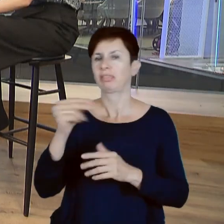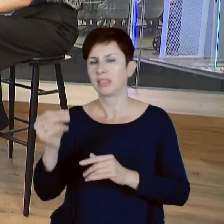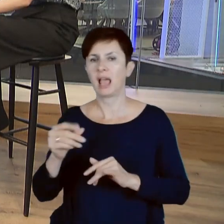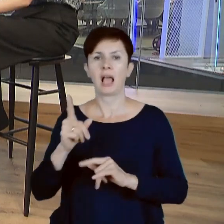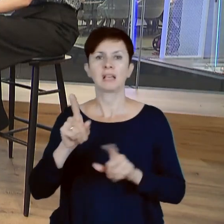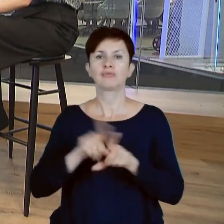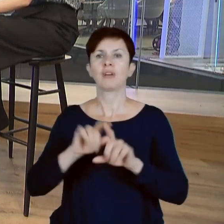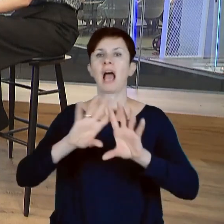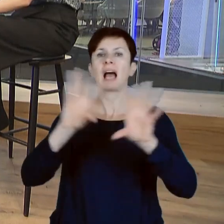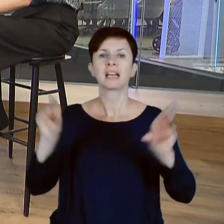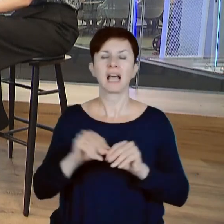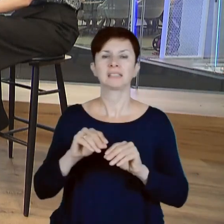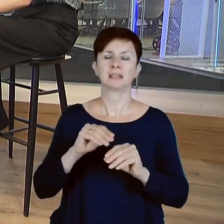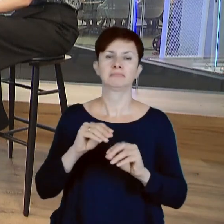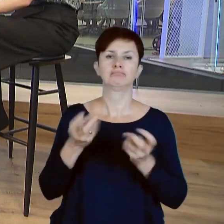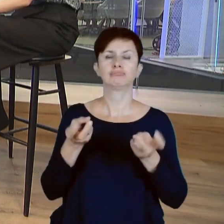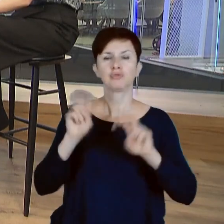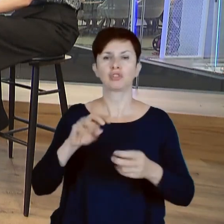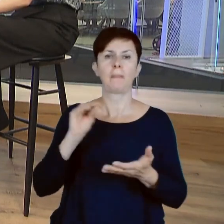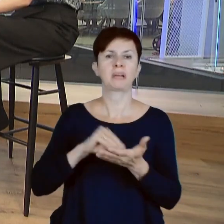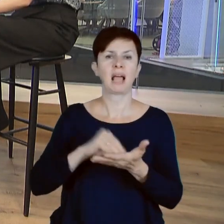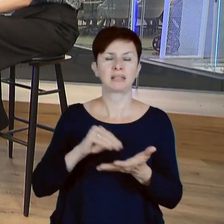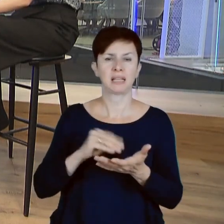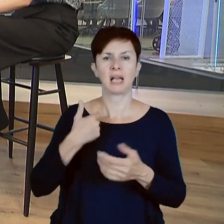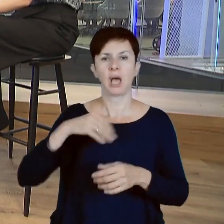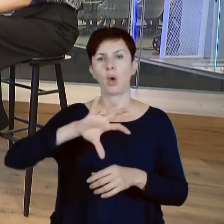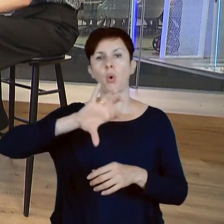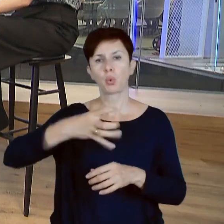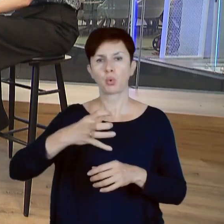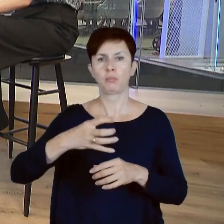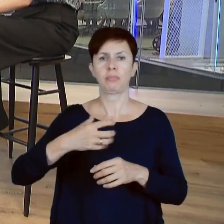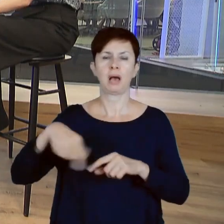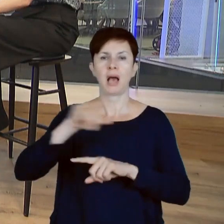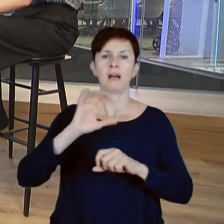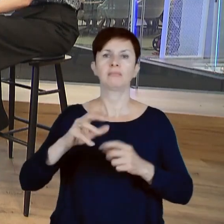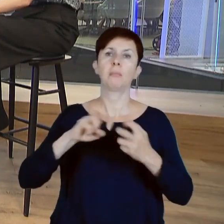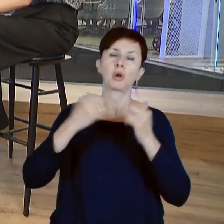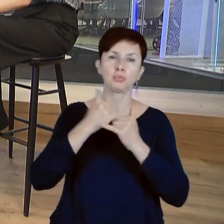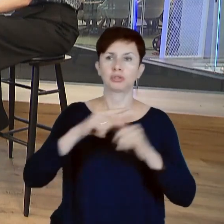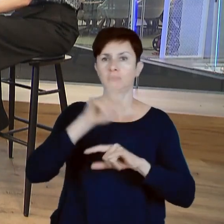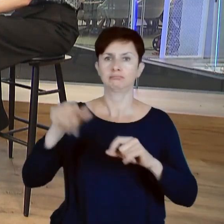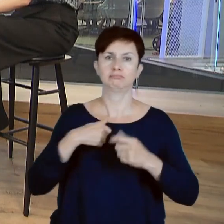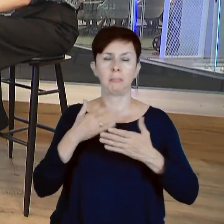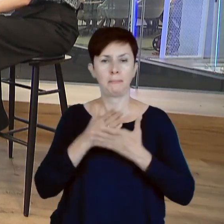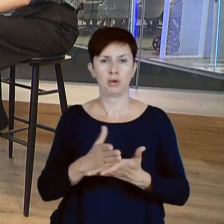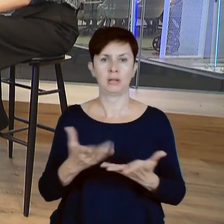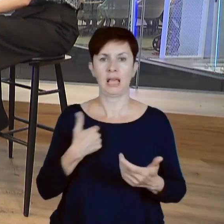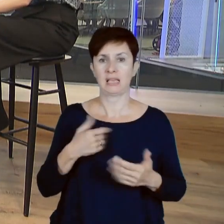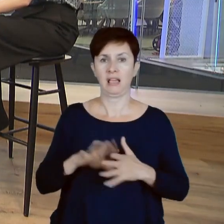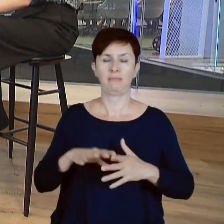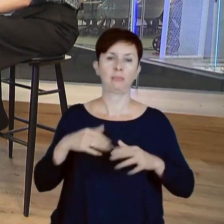jakąś praktykę, gdzie grupowo będziemy sobie radzić z naszymi wyzwaniami lepiej. Znów, ja mam dosyć specyficzną pracę, bardzo dużo pracy